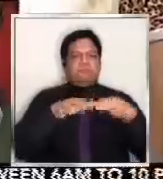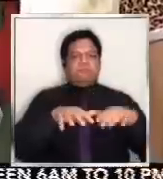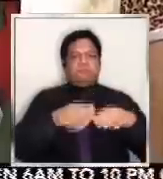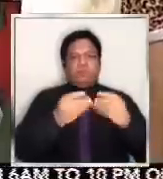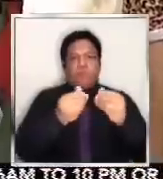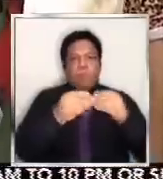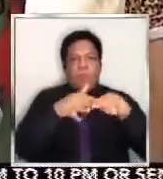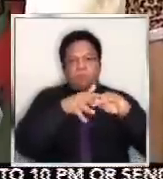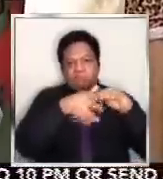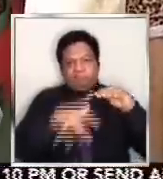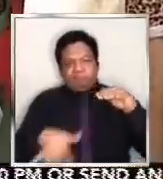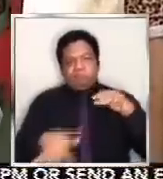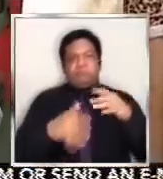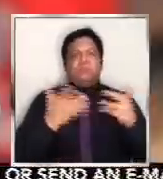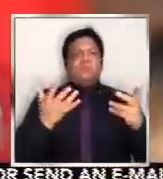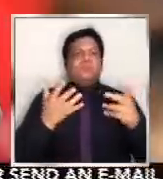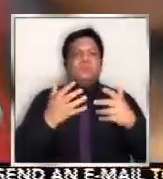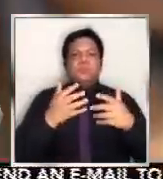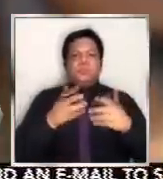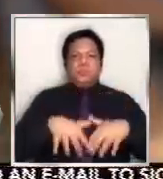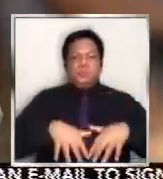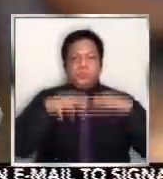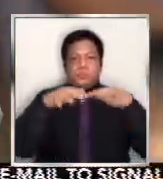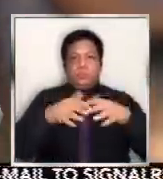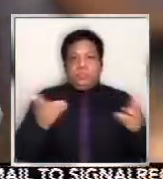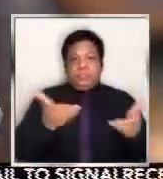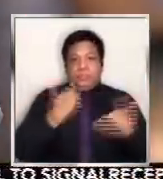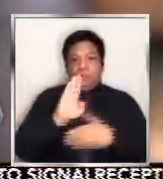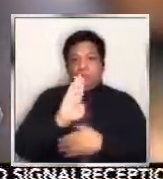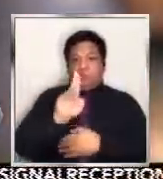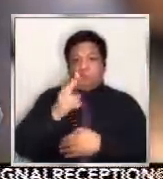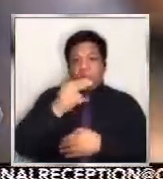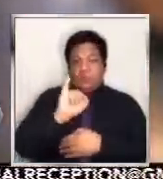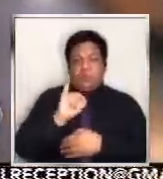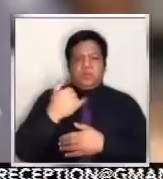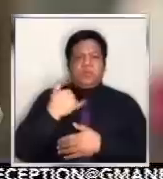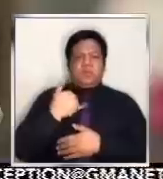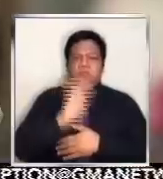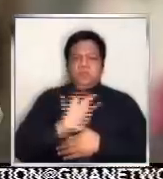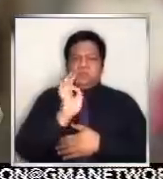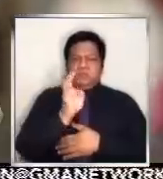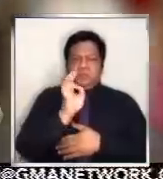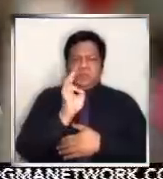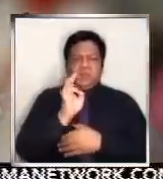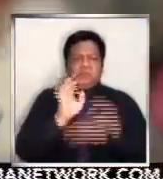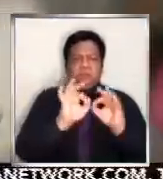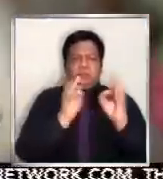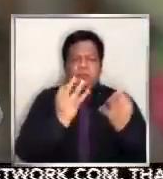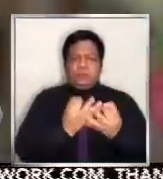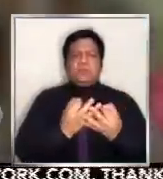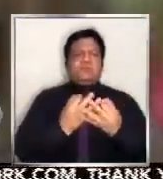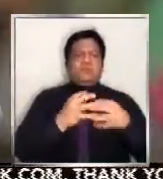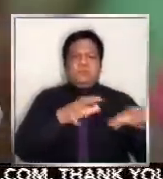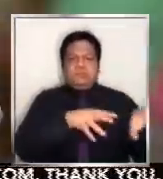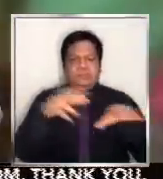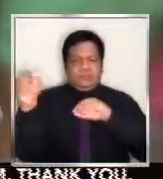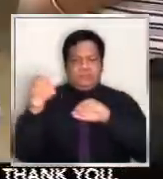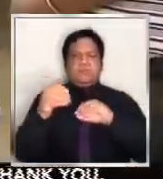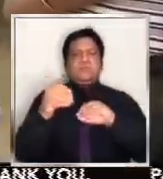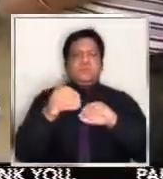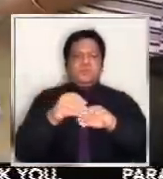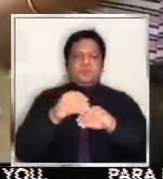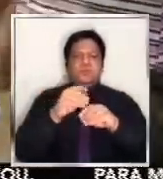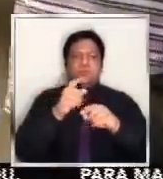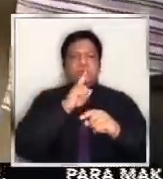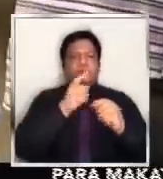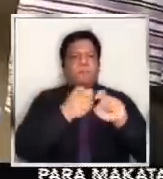sentro ng Buhi, nagsilikas ang nasa 70 pamilya na mga katutubong agta mula Barangay Santa Cruz na nasa bundok.